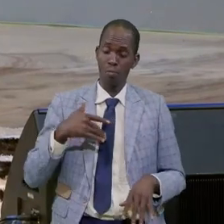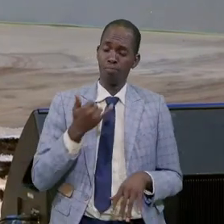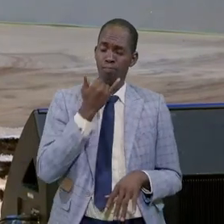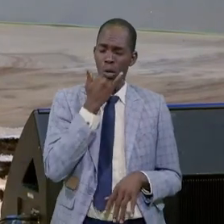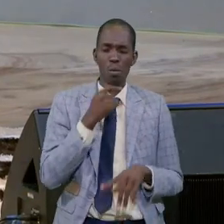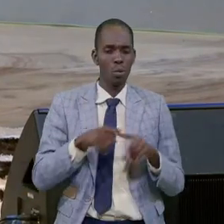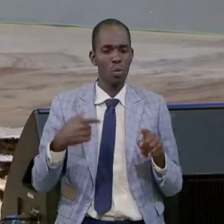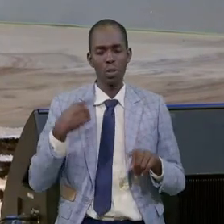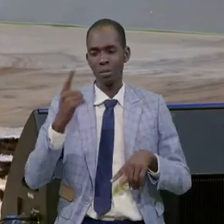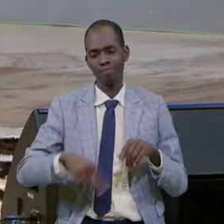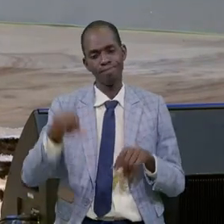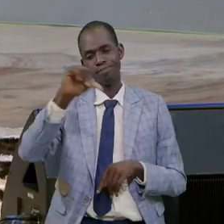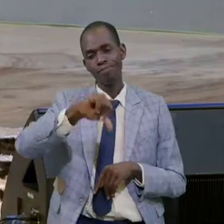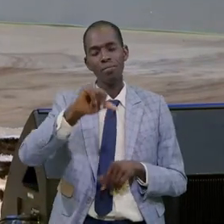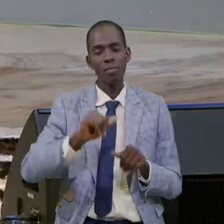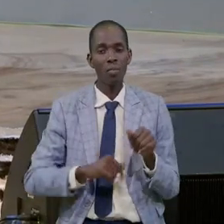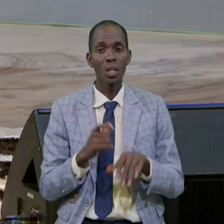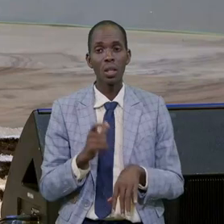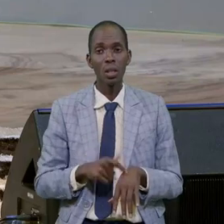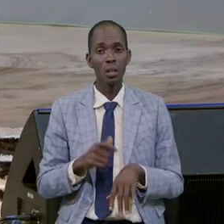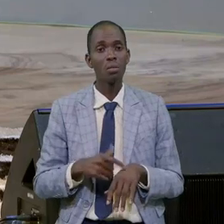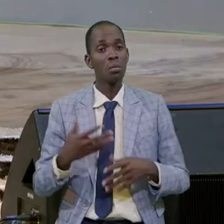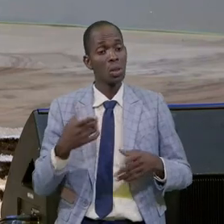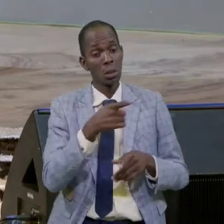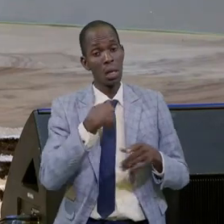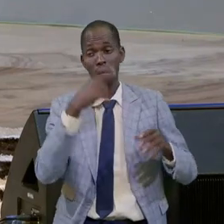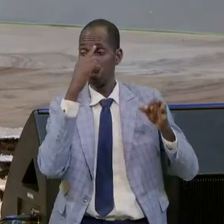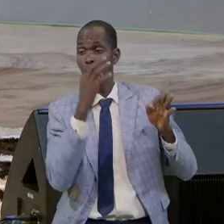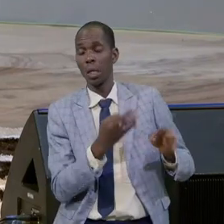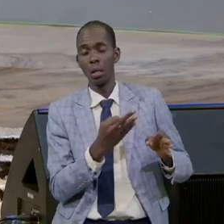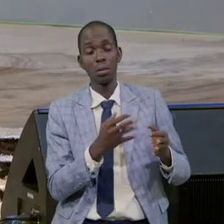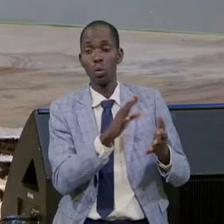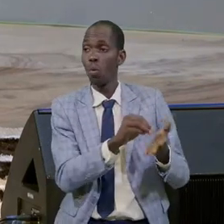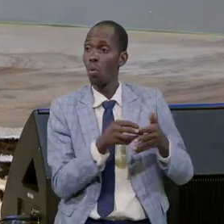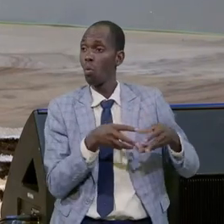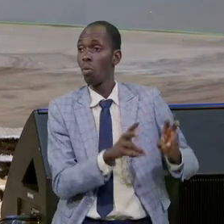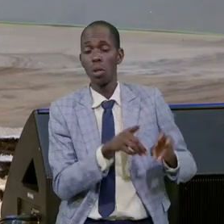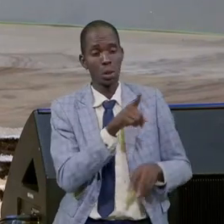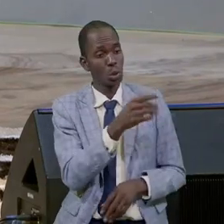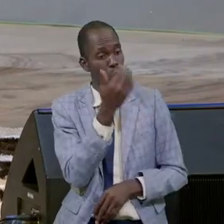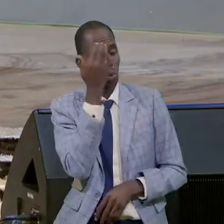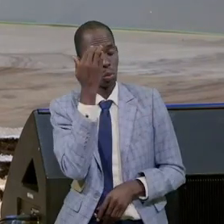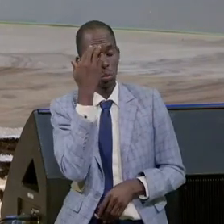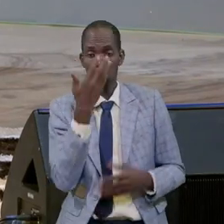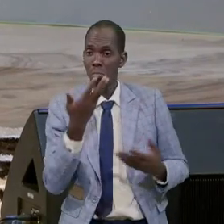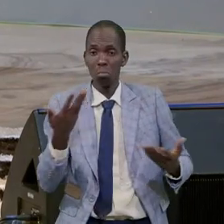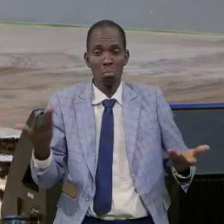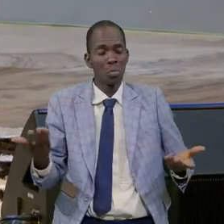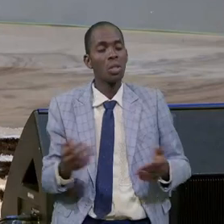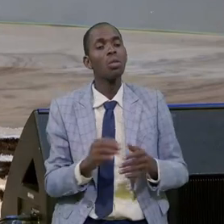soyons blessés, on ne peut pas chaque fois commenter. Elle a décidé, il a décidé, et c'est ce qui va mener sa vie.